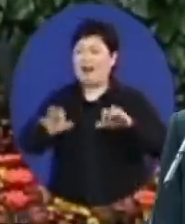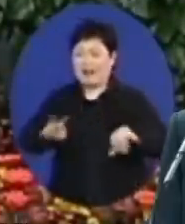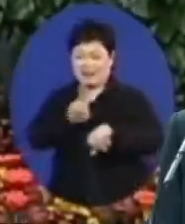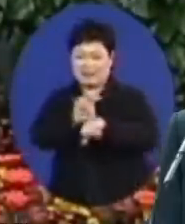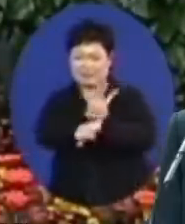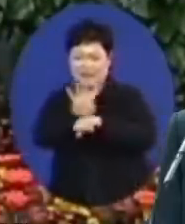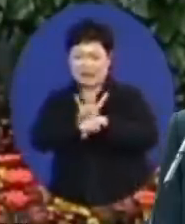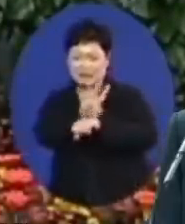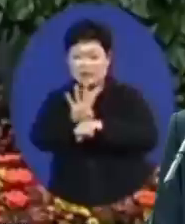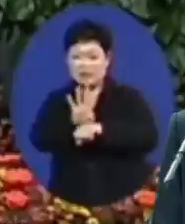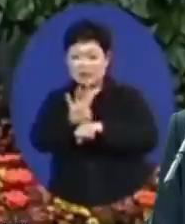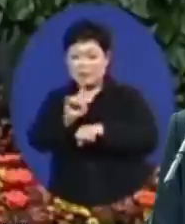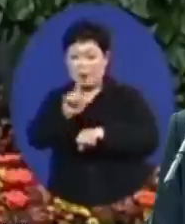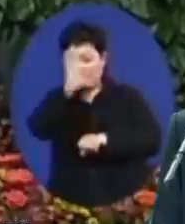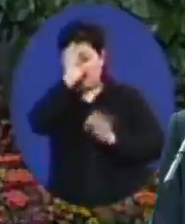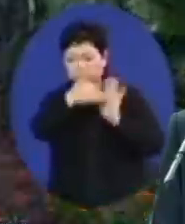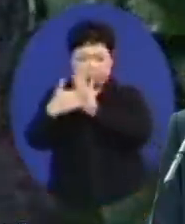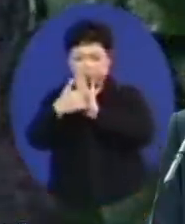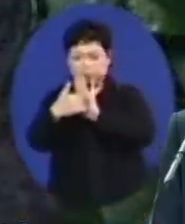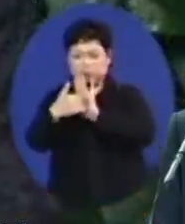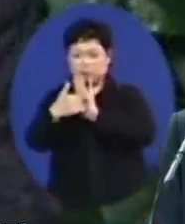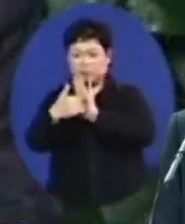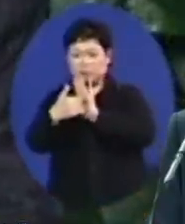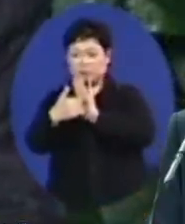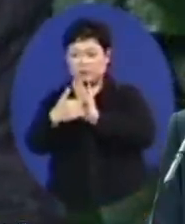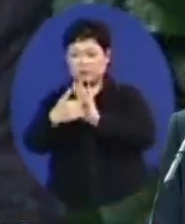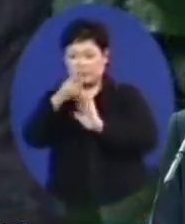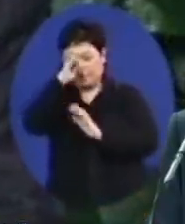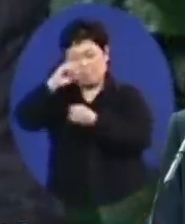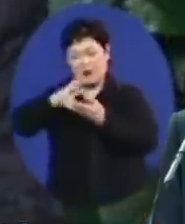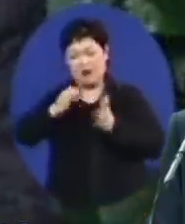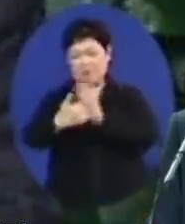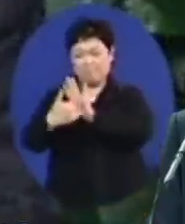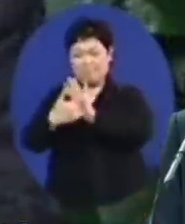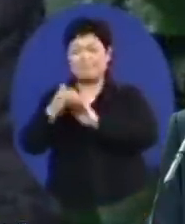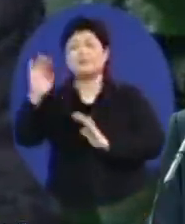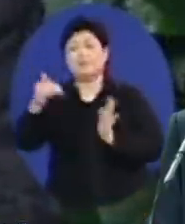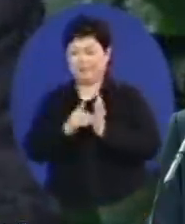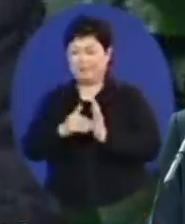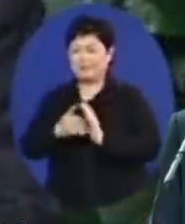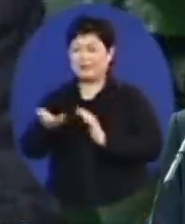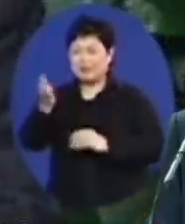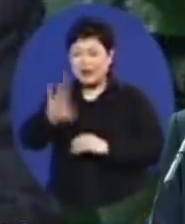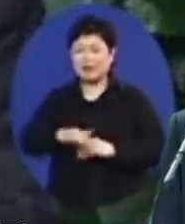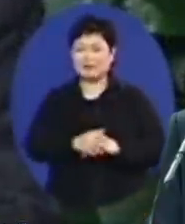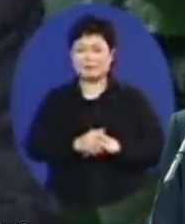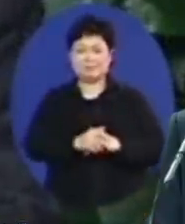면역체가 몸에 들어와서 면역이 되어서 균이 못 들어오는 거예요. 그러나